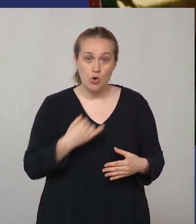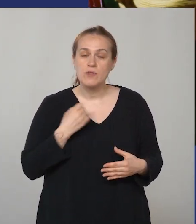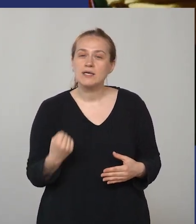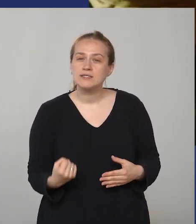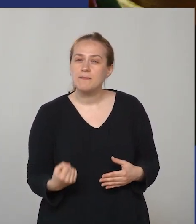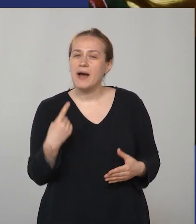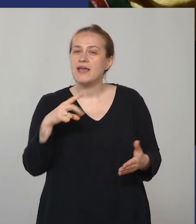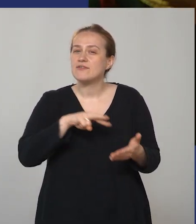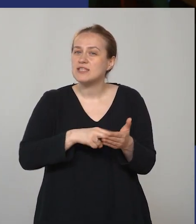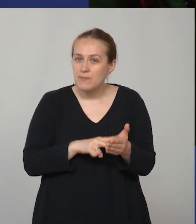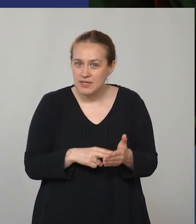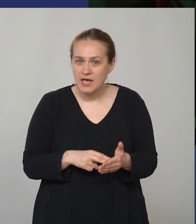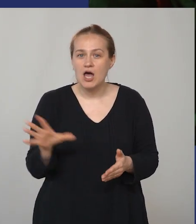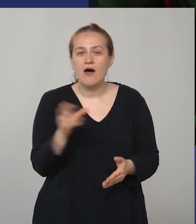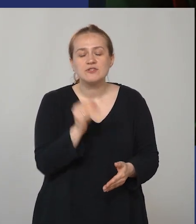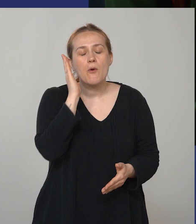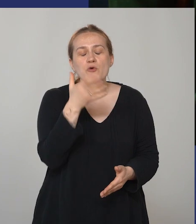А сейчас каждый по вкусняшке.